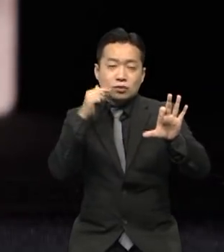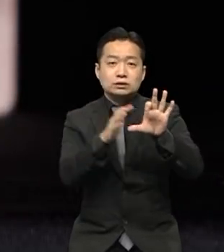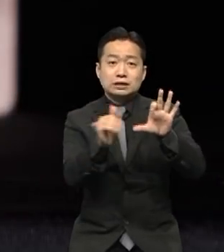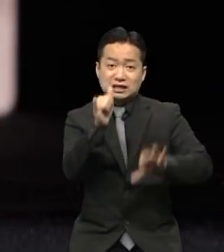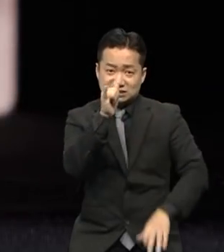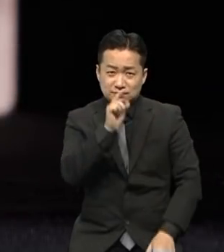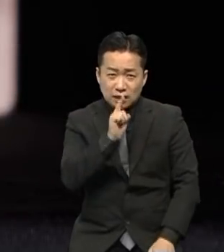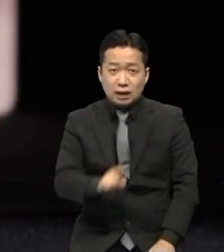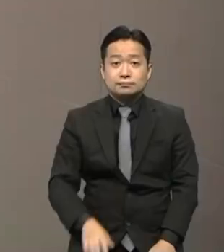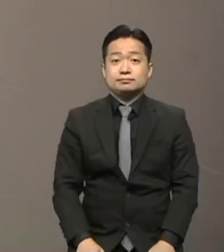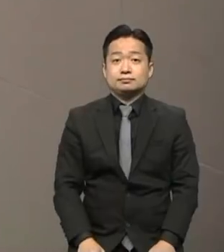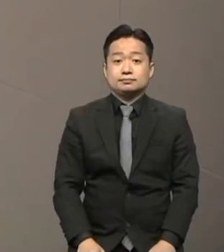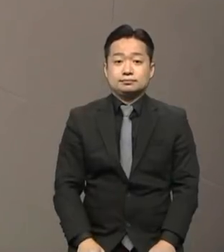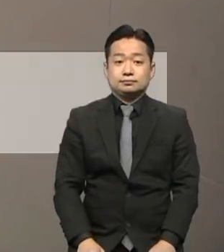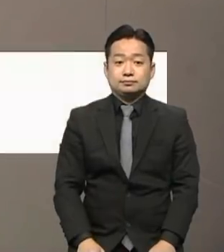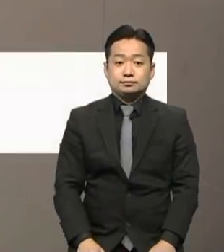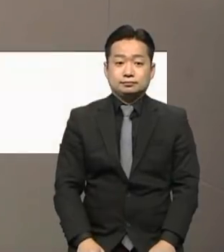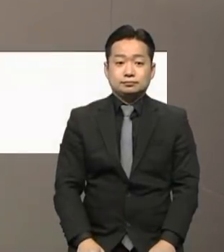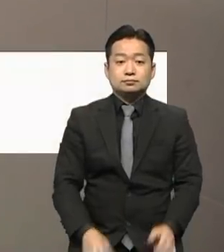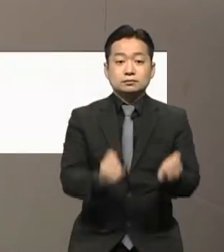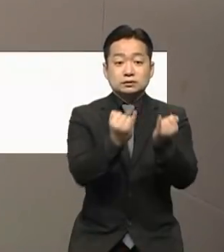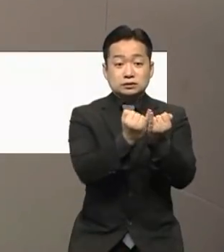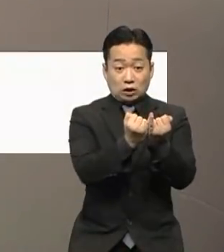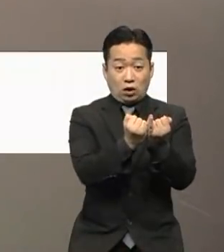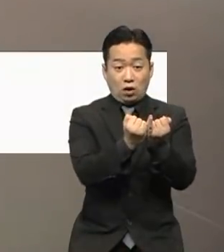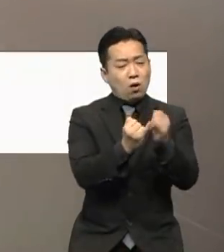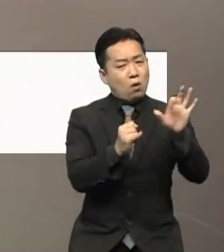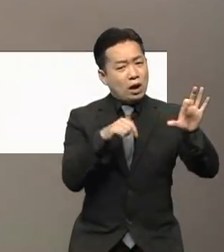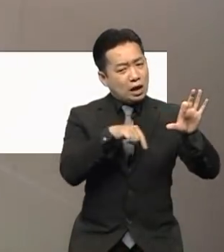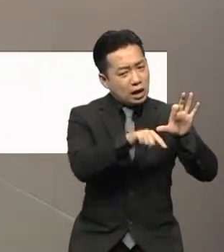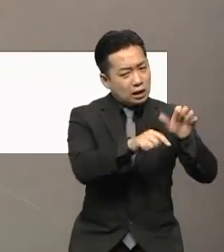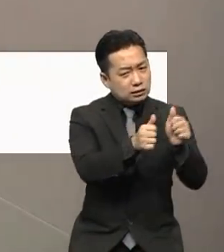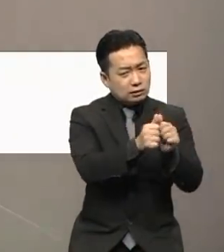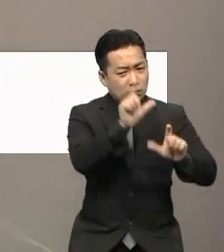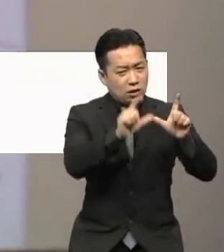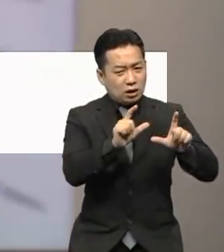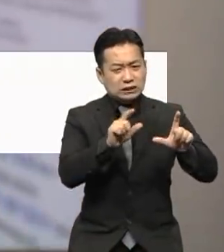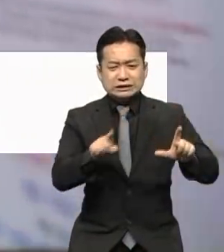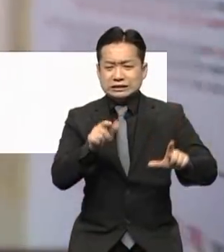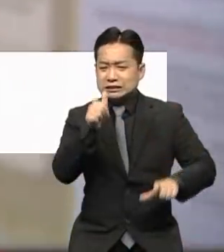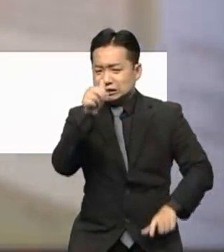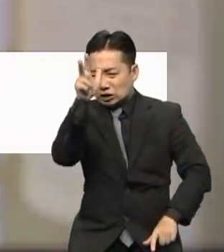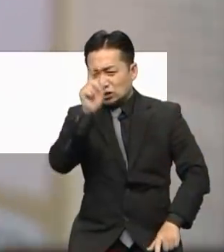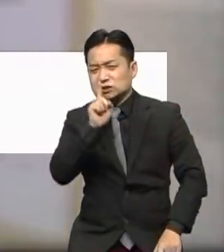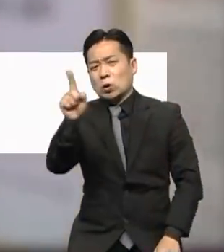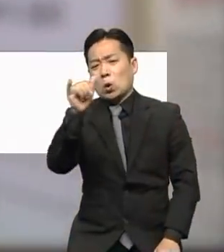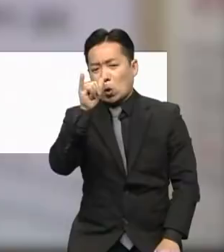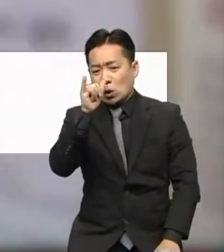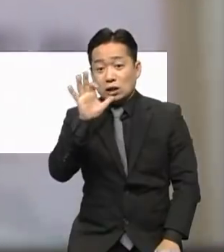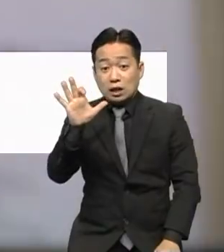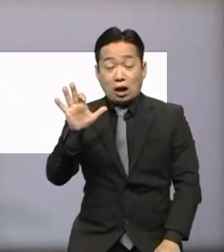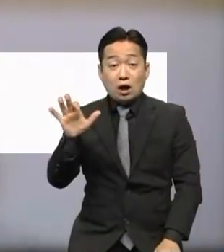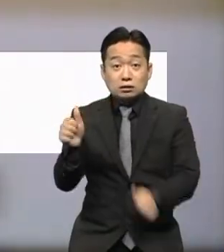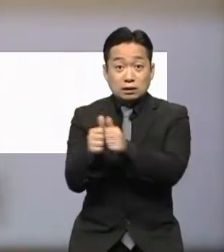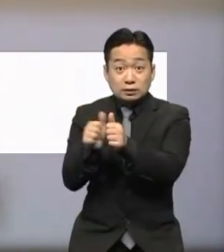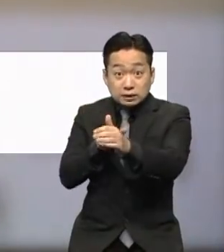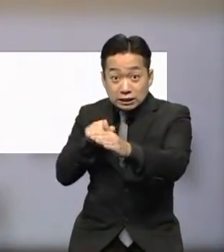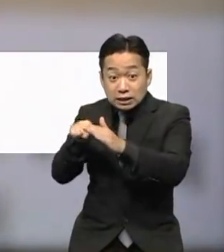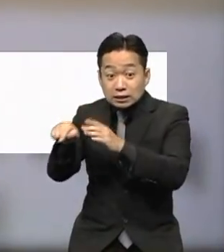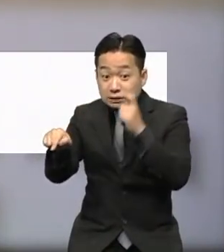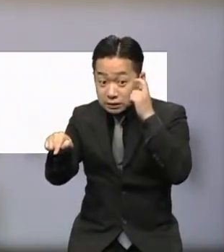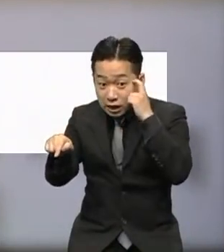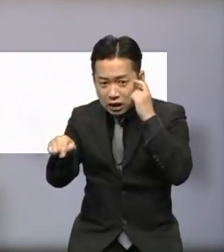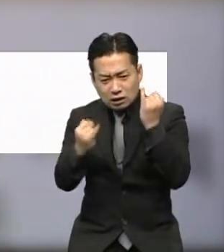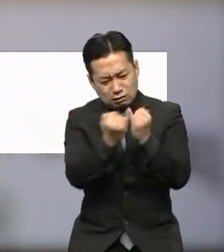사람들이 있습니다. 여성 화장실을 사용하자니 남자같이 생겼다고 신고를 하는 경우가 생기기도 하고 남자 화장실을 사용하자니